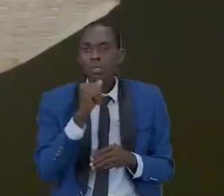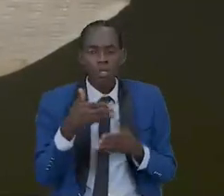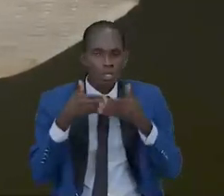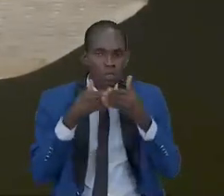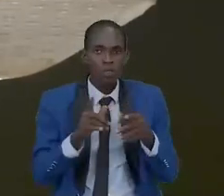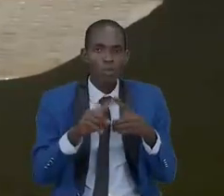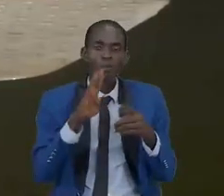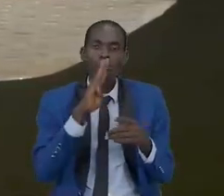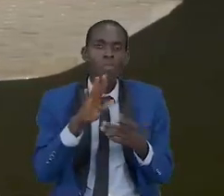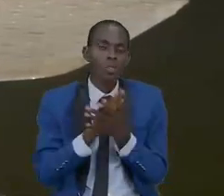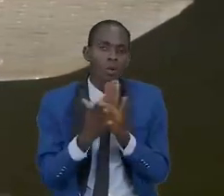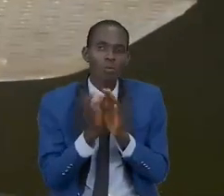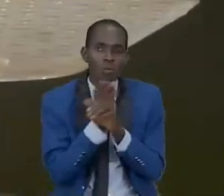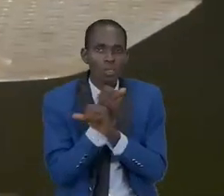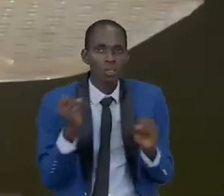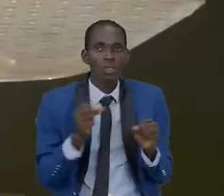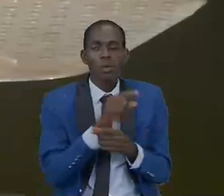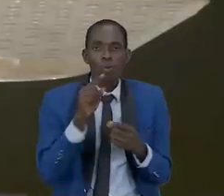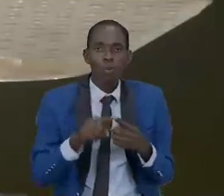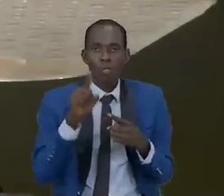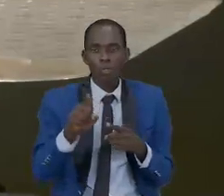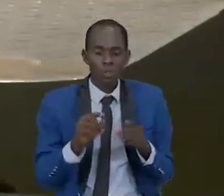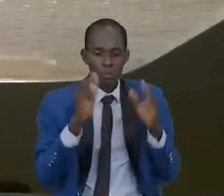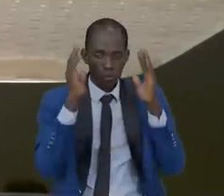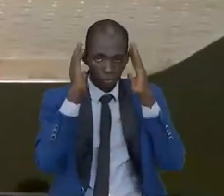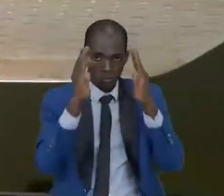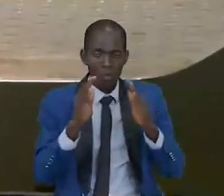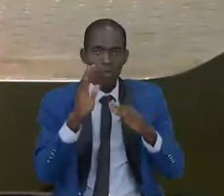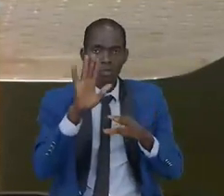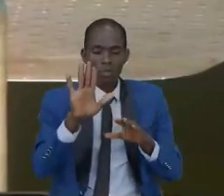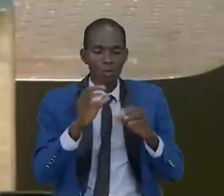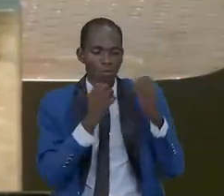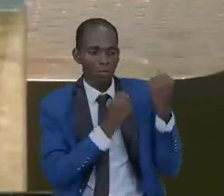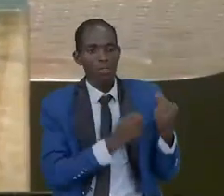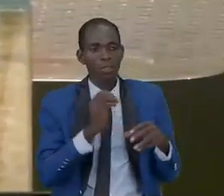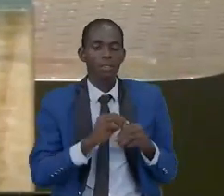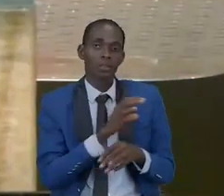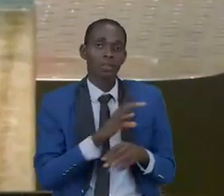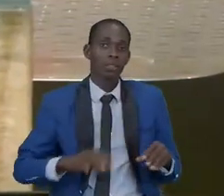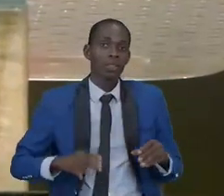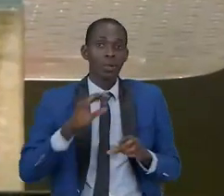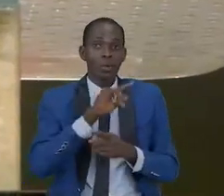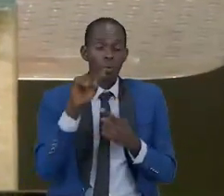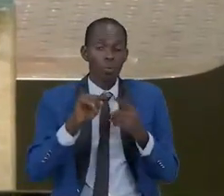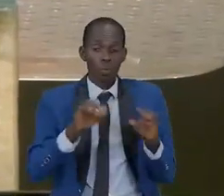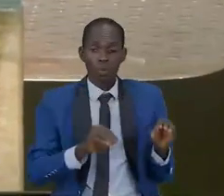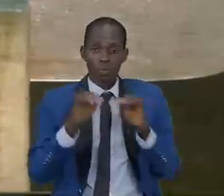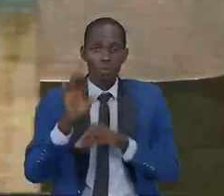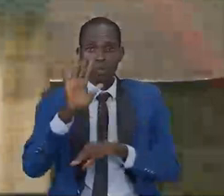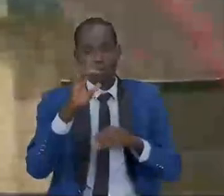d'être sauvé lorsque vous placez votre foi en Christ après que vous avez mis placé votre foi en Christ